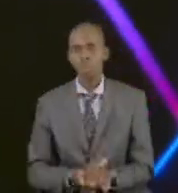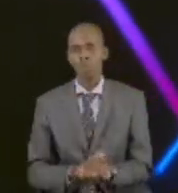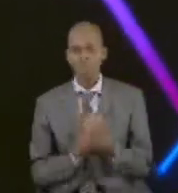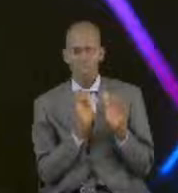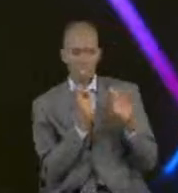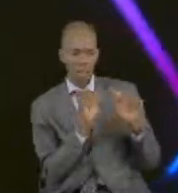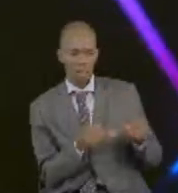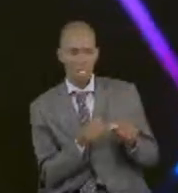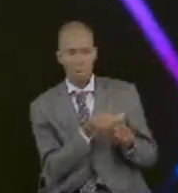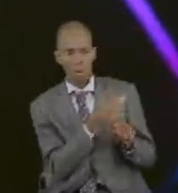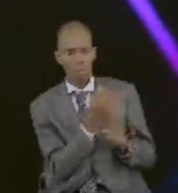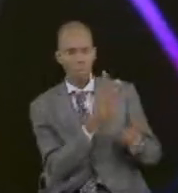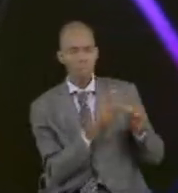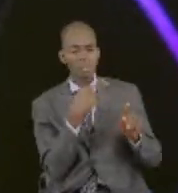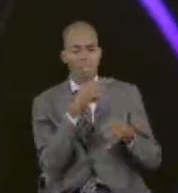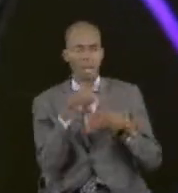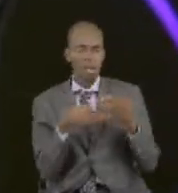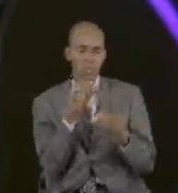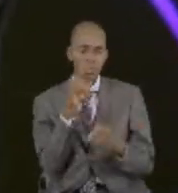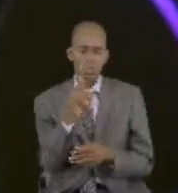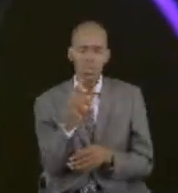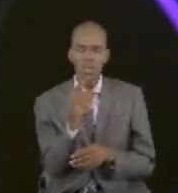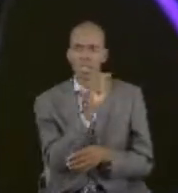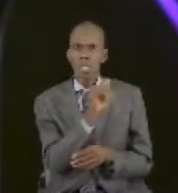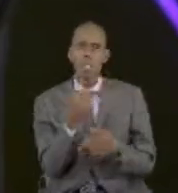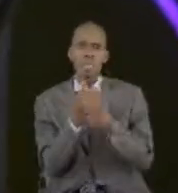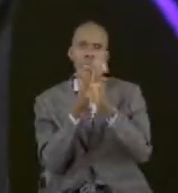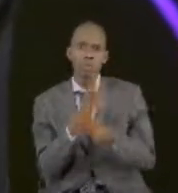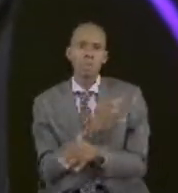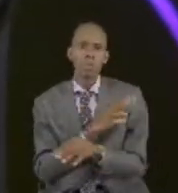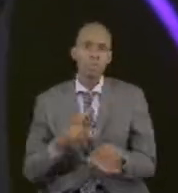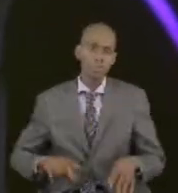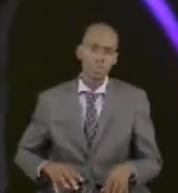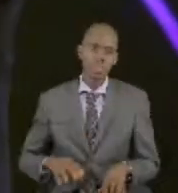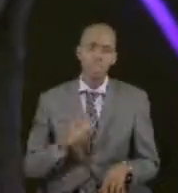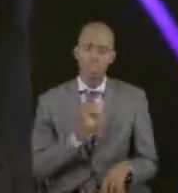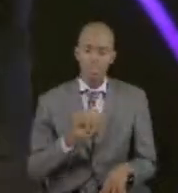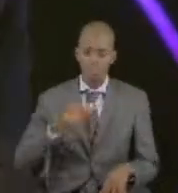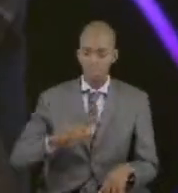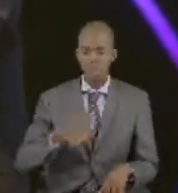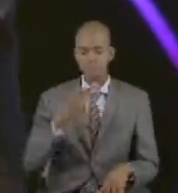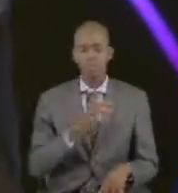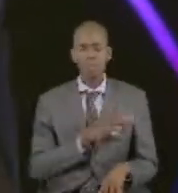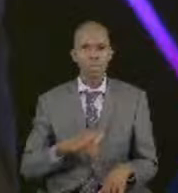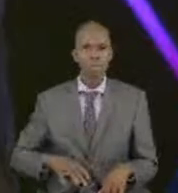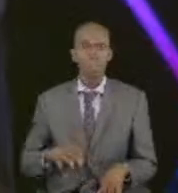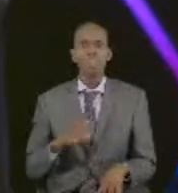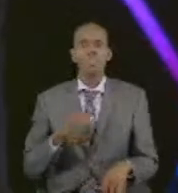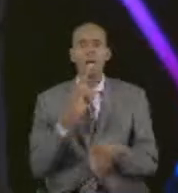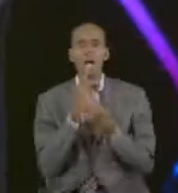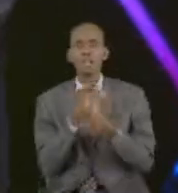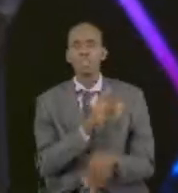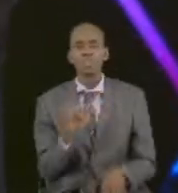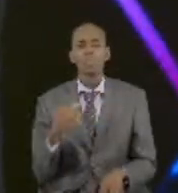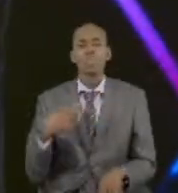Est-ce qu'il peut dire cela de vous? En tant que suiveur de Christ, en tant qu'enfant de Dieu, ils disent nous savons